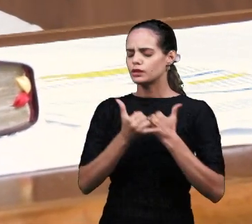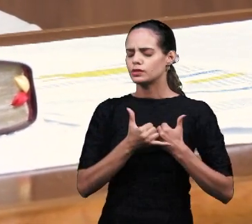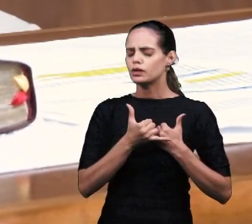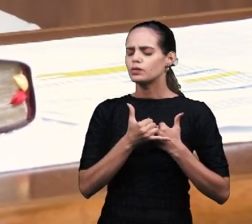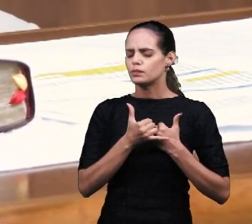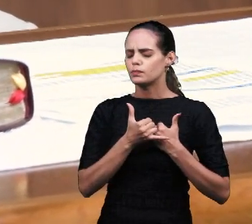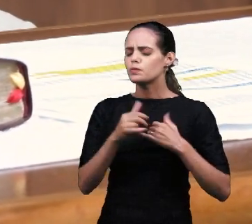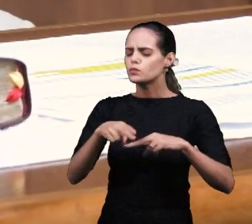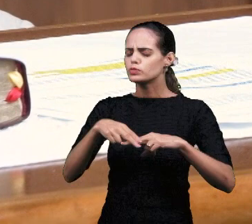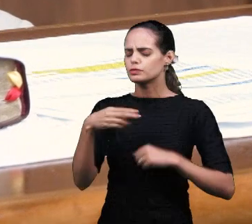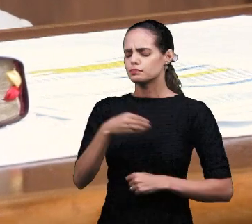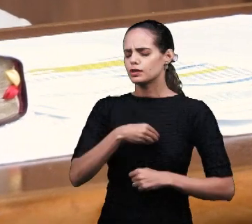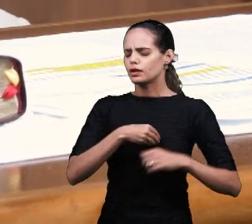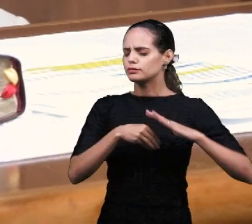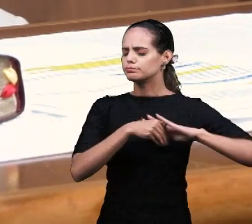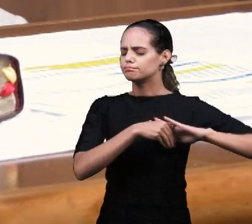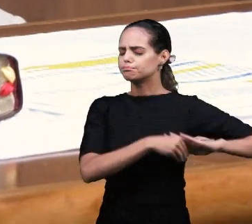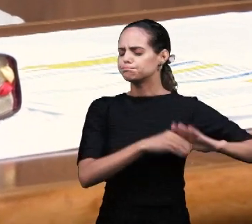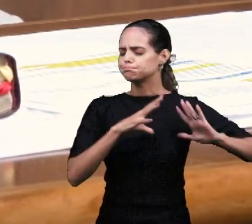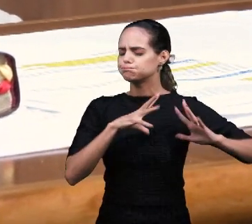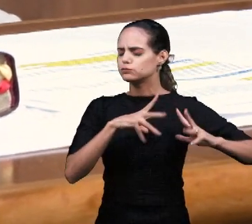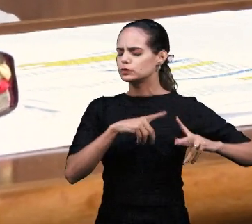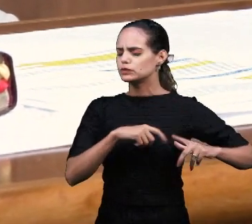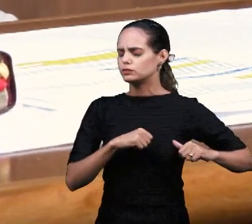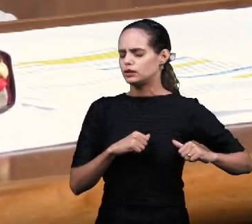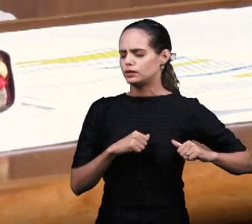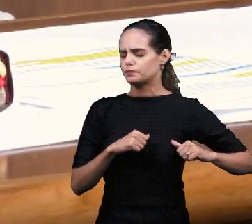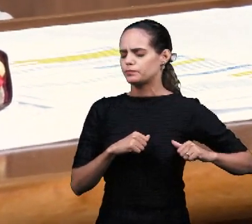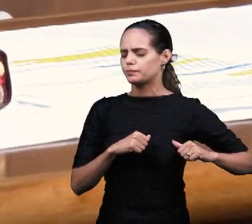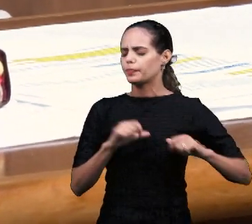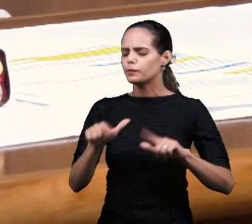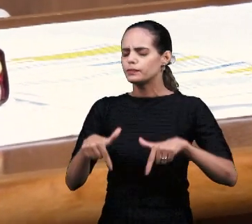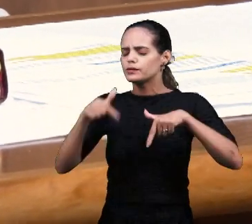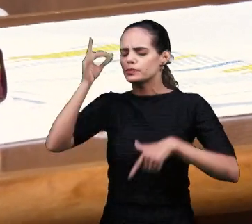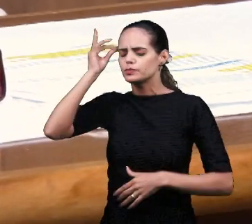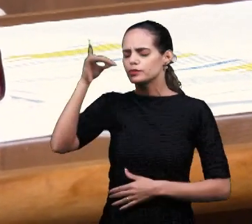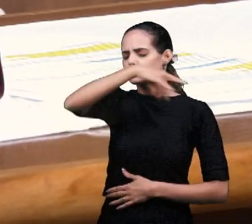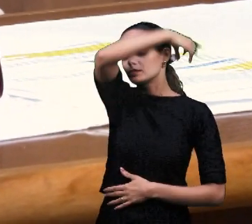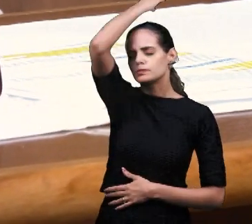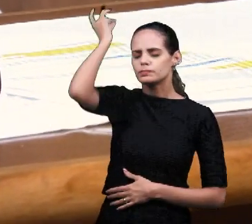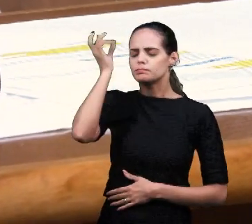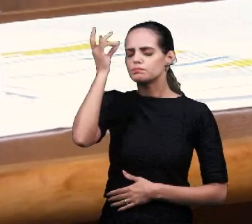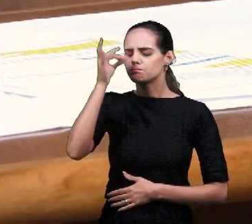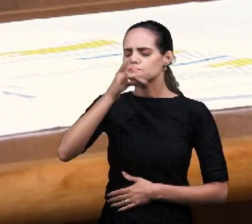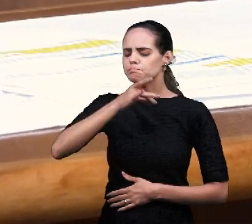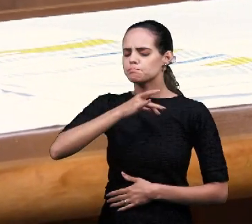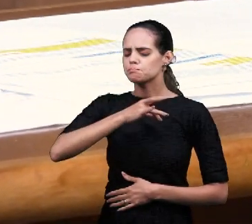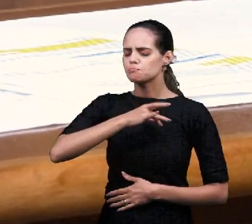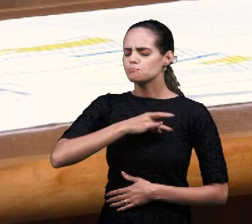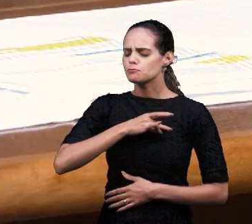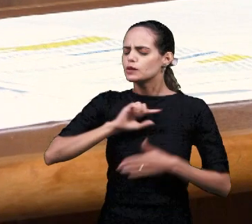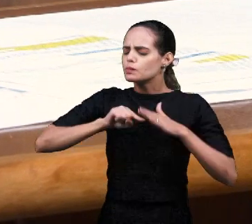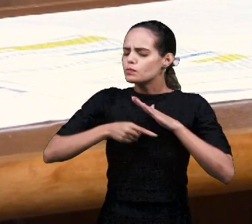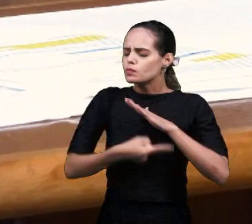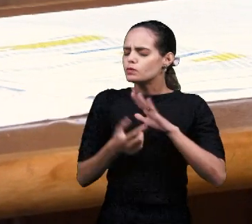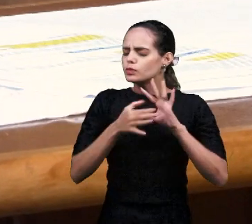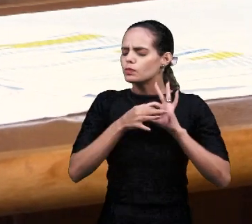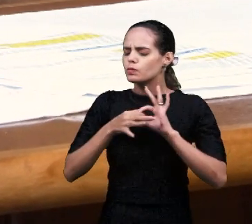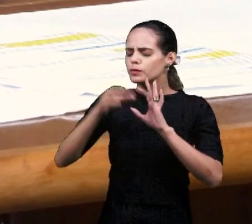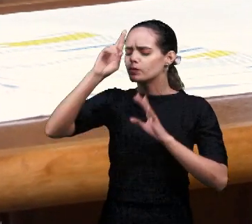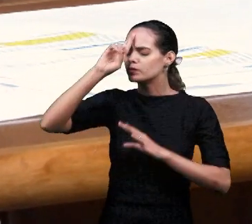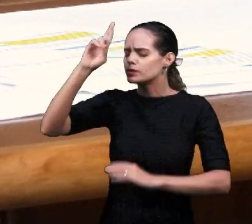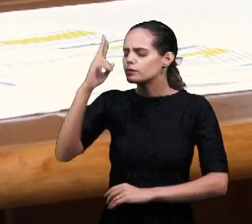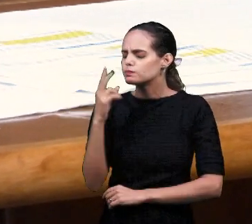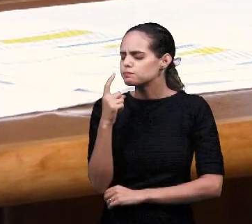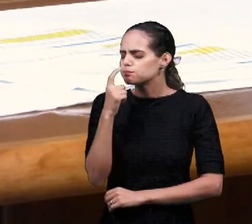nos péchés et que l'opération de ton Saint-Esprit dans nos vies puisse avoir la communion profonde